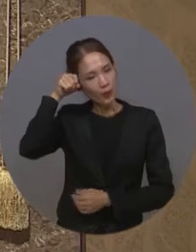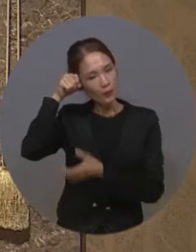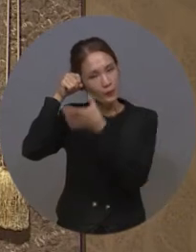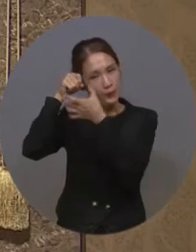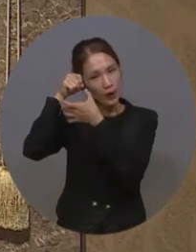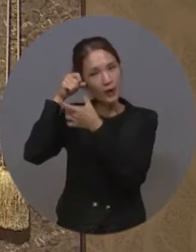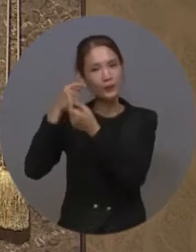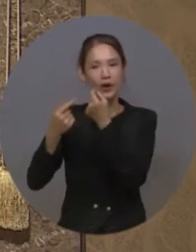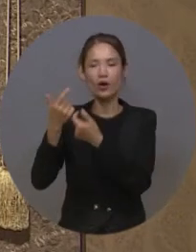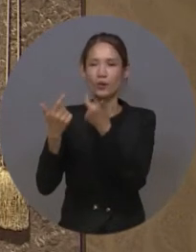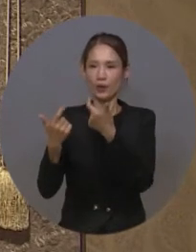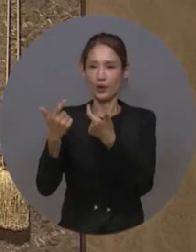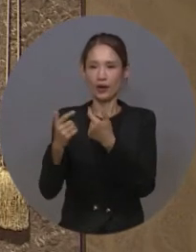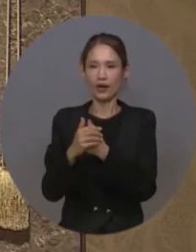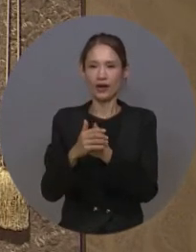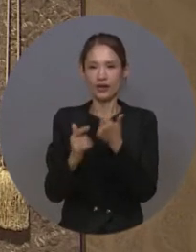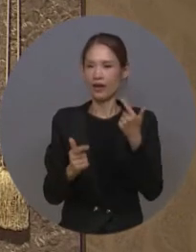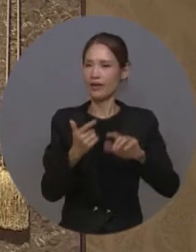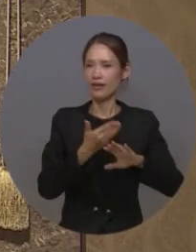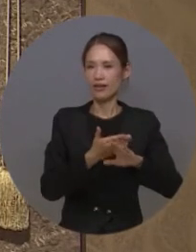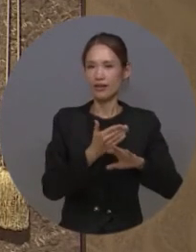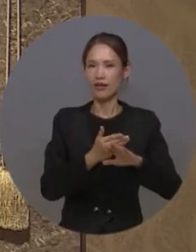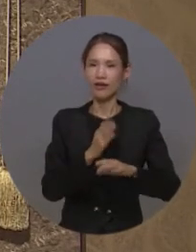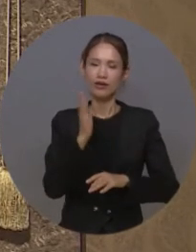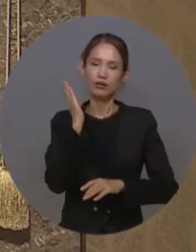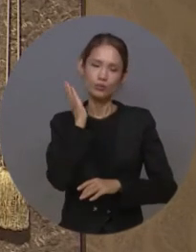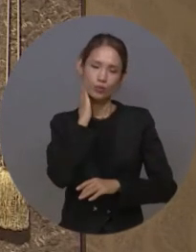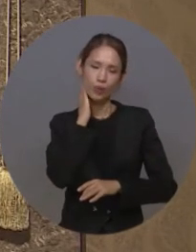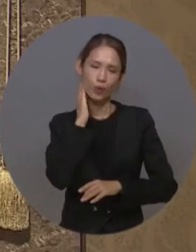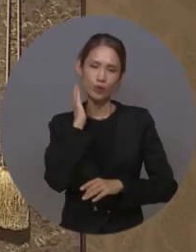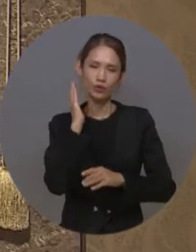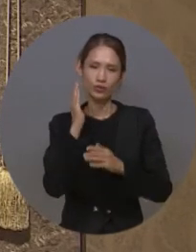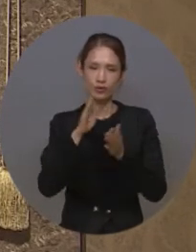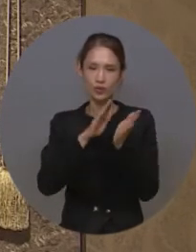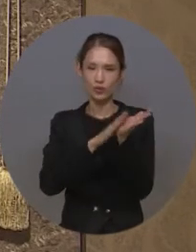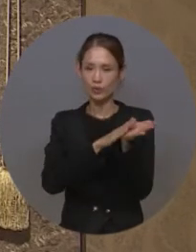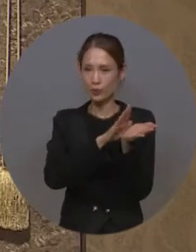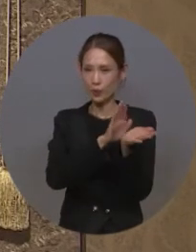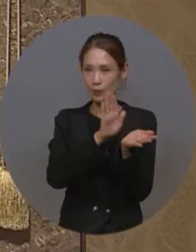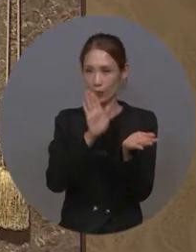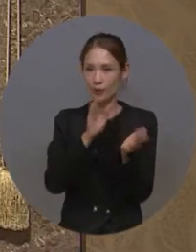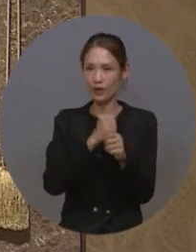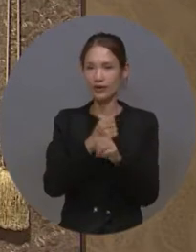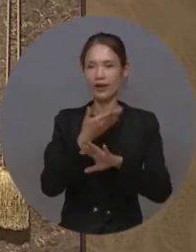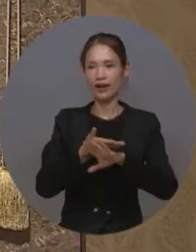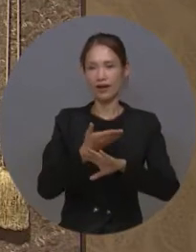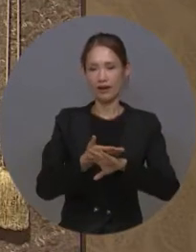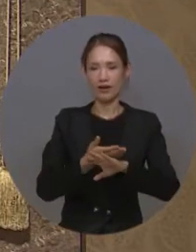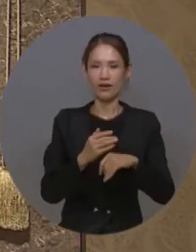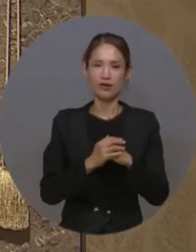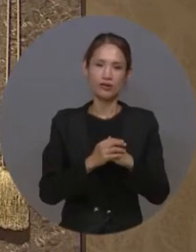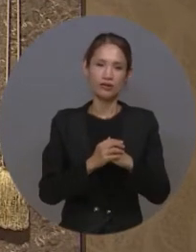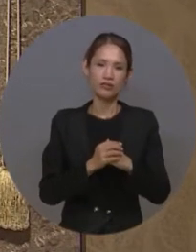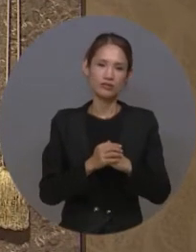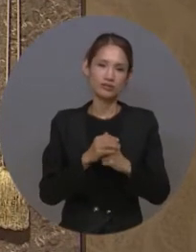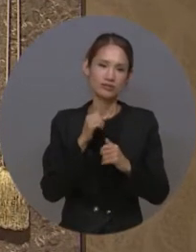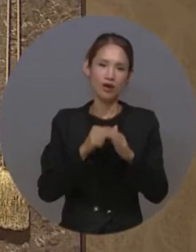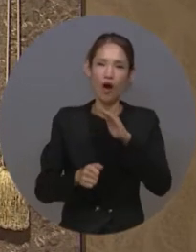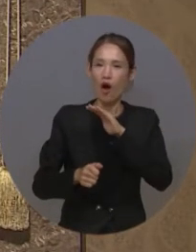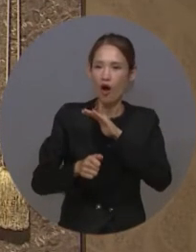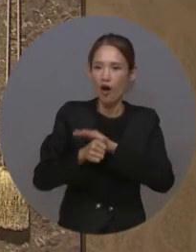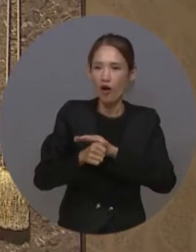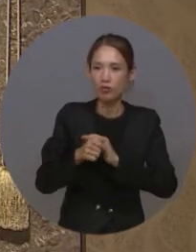각도가 달라집니다 목의 각도가 달라진다고 는 우리가 거북목 일자목 4 뭐 이런 것부터